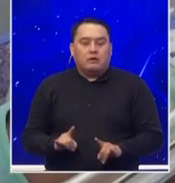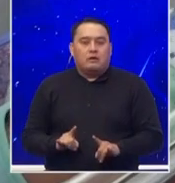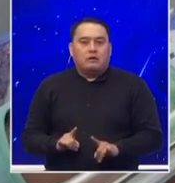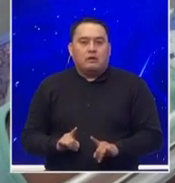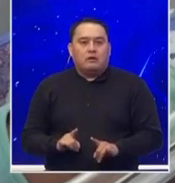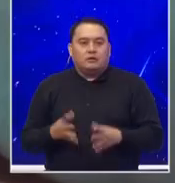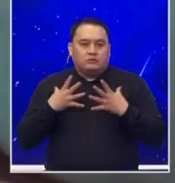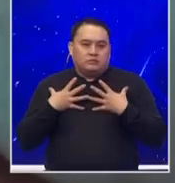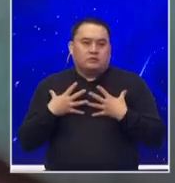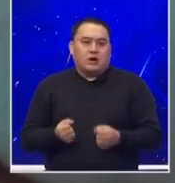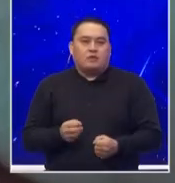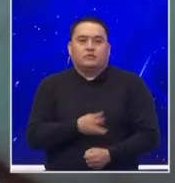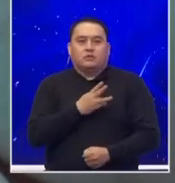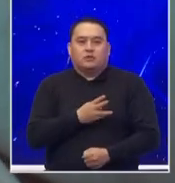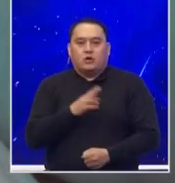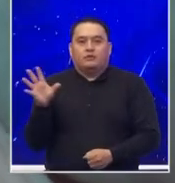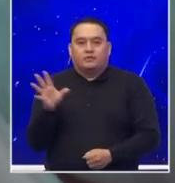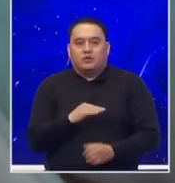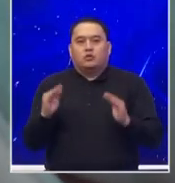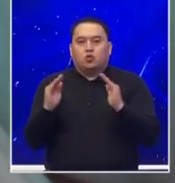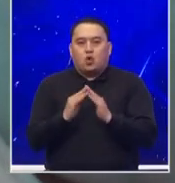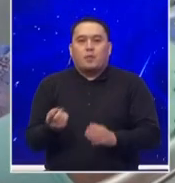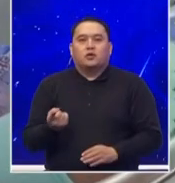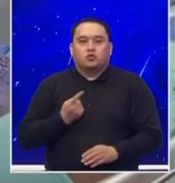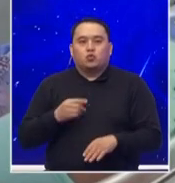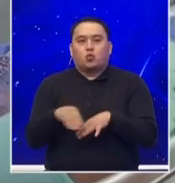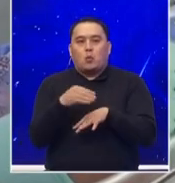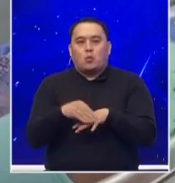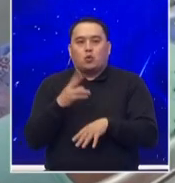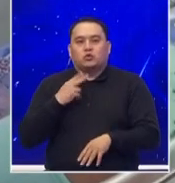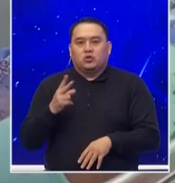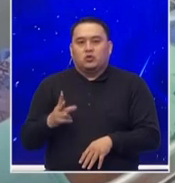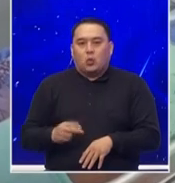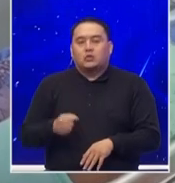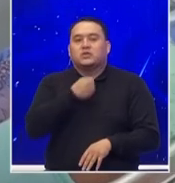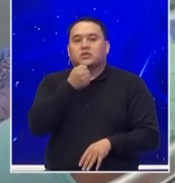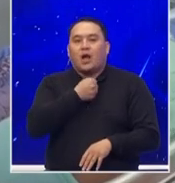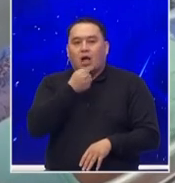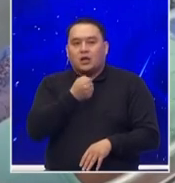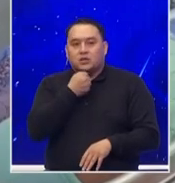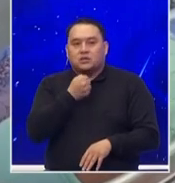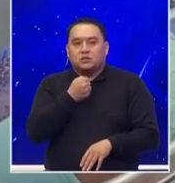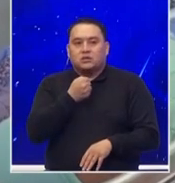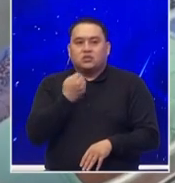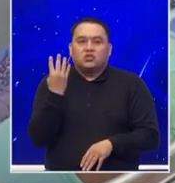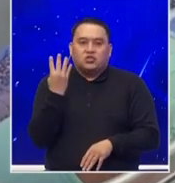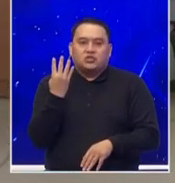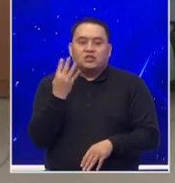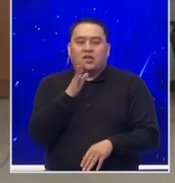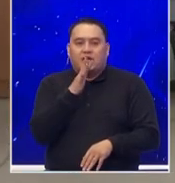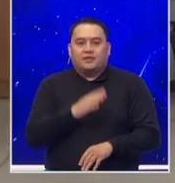Дай Бог всем счастья такого. Дома нас ждут муж, дочка, которой 4